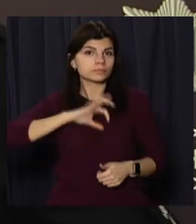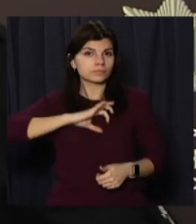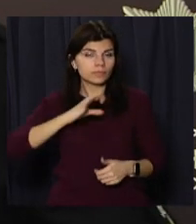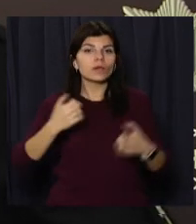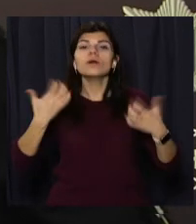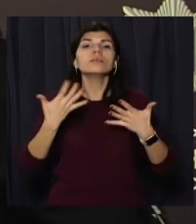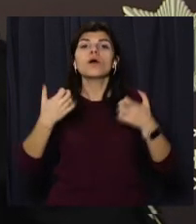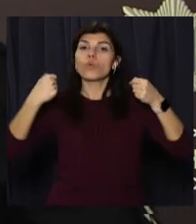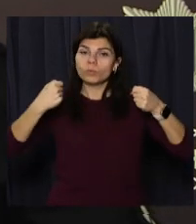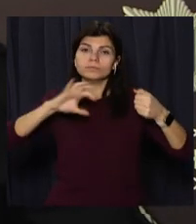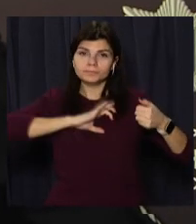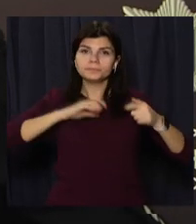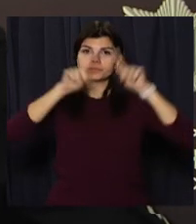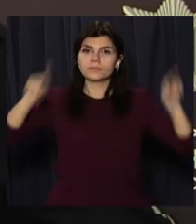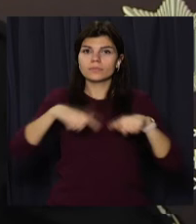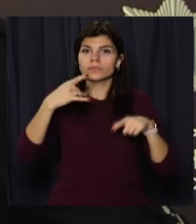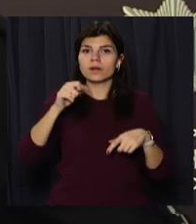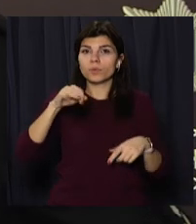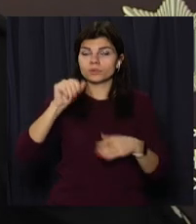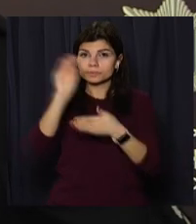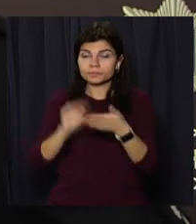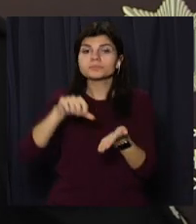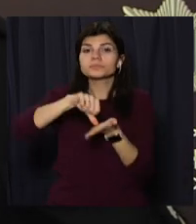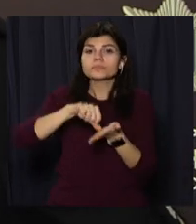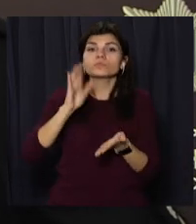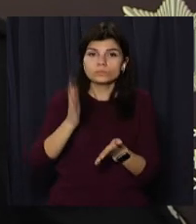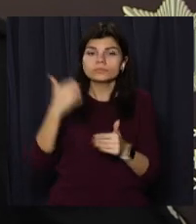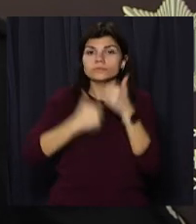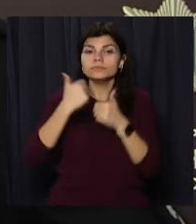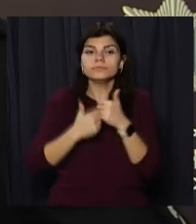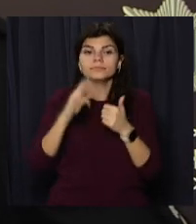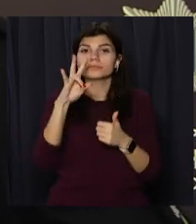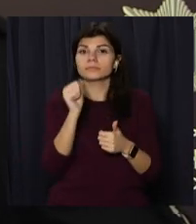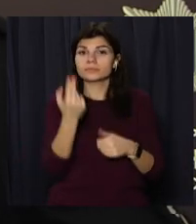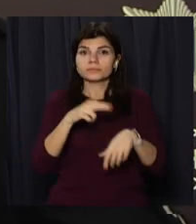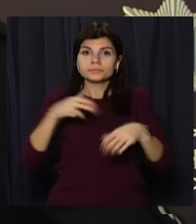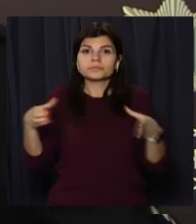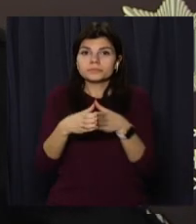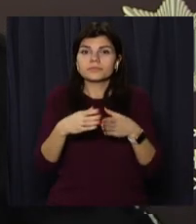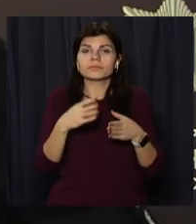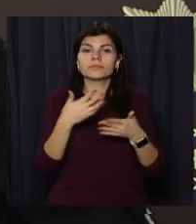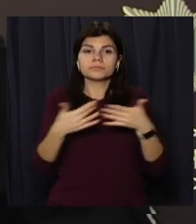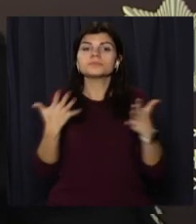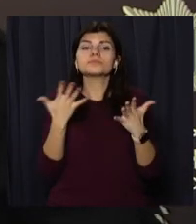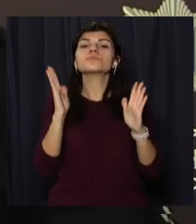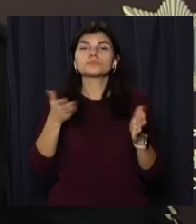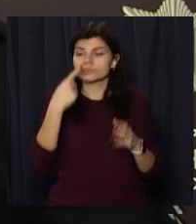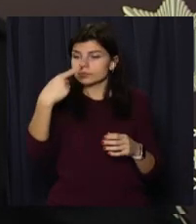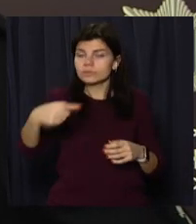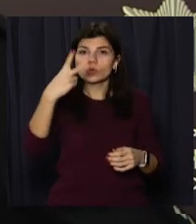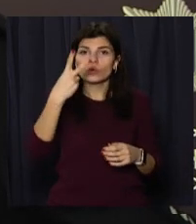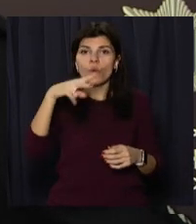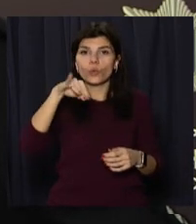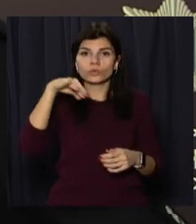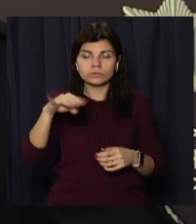кубками, медалями та грамотами, а також приймуть участь у змаганнях Національної поліції з боротьби самбо, які відбудуться 2